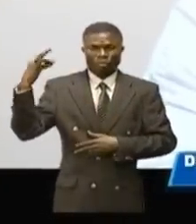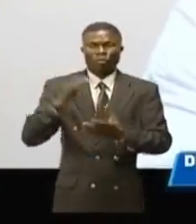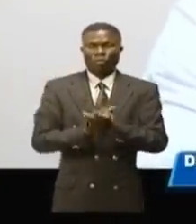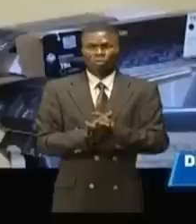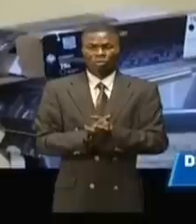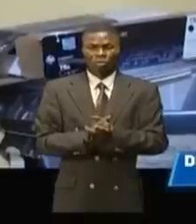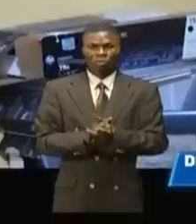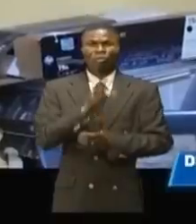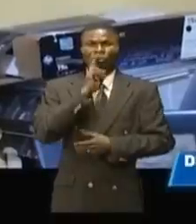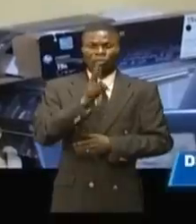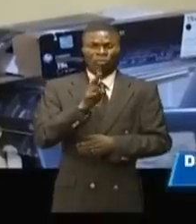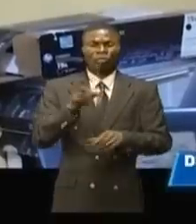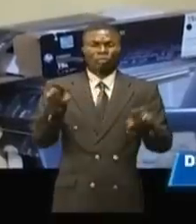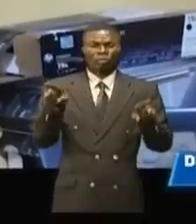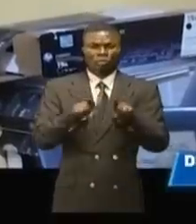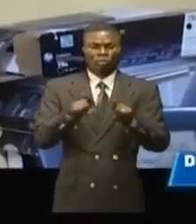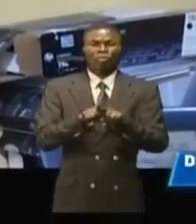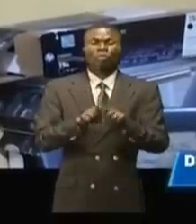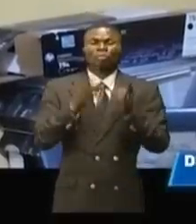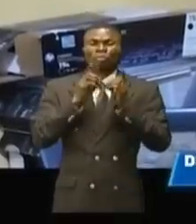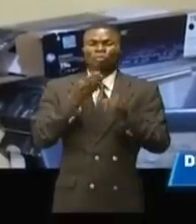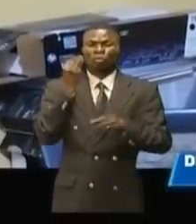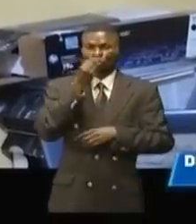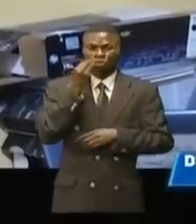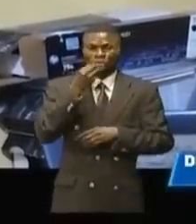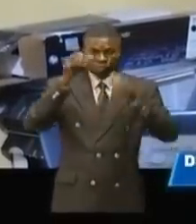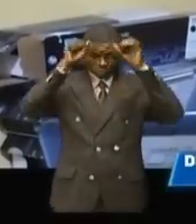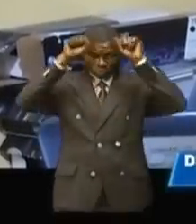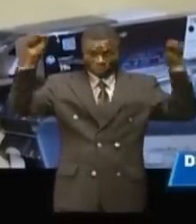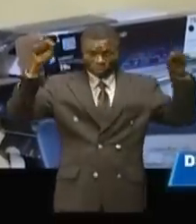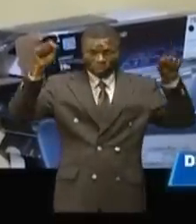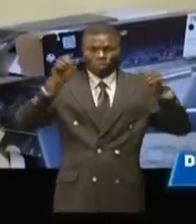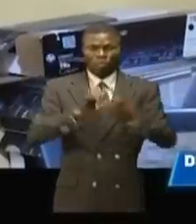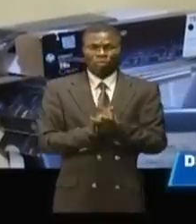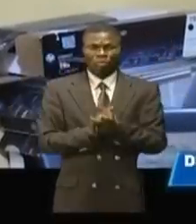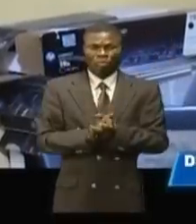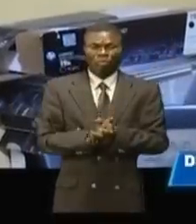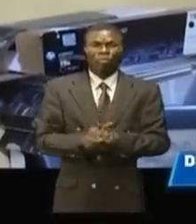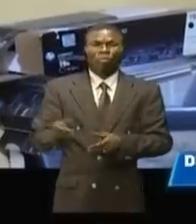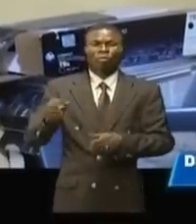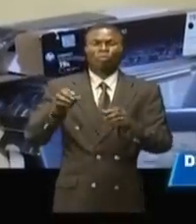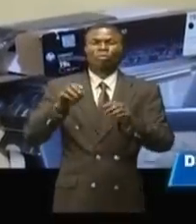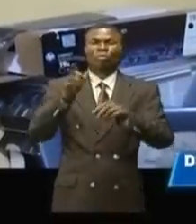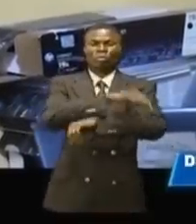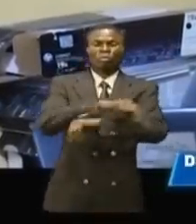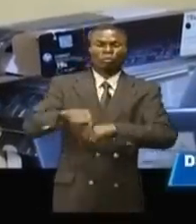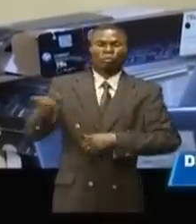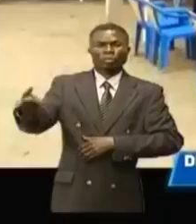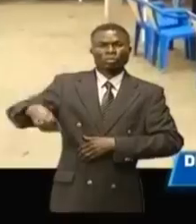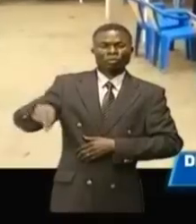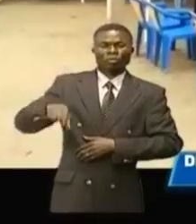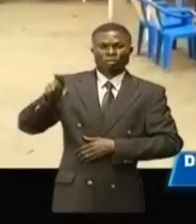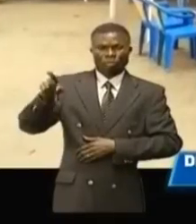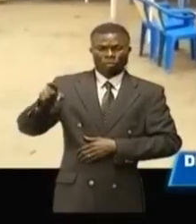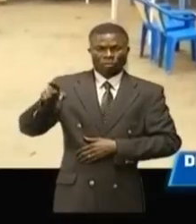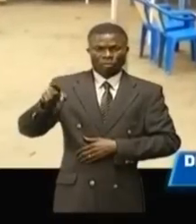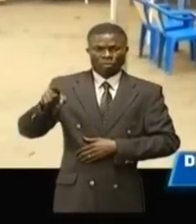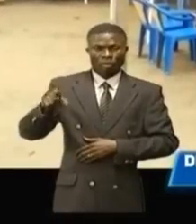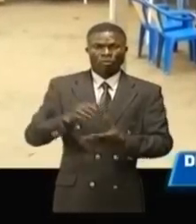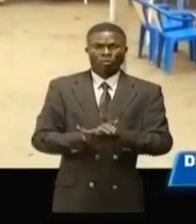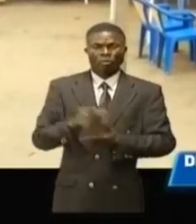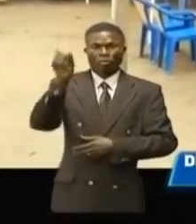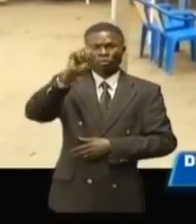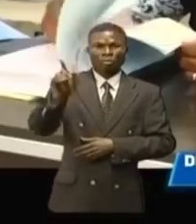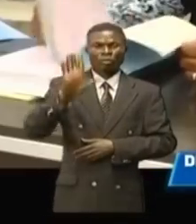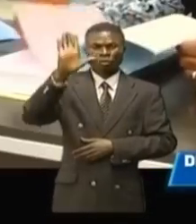est ouvert. Les mêmes propos avancés par le président du BRTC Antenne de Gombe, Emery Bakasunguka. 35 retraits ont